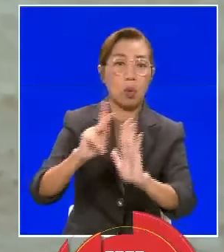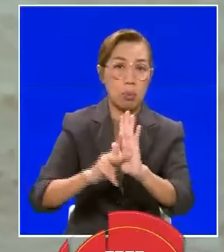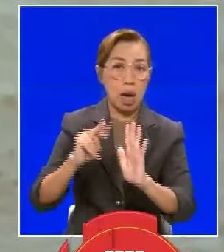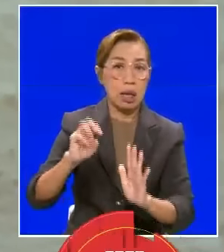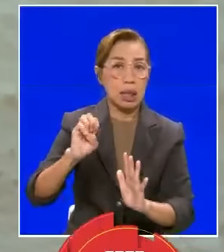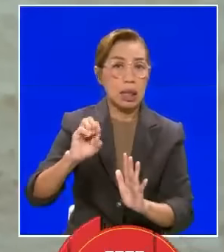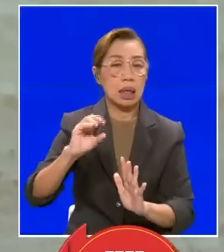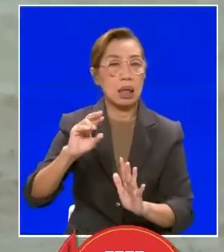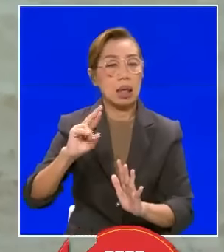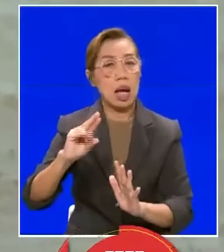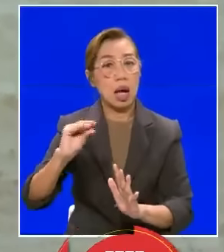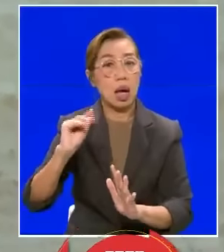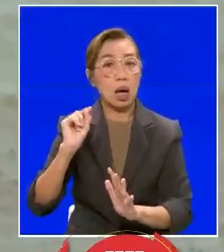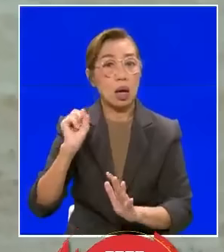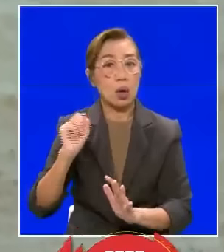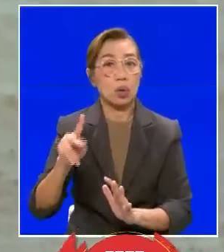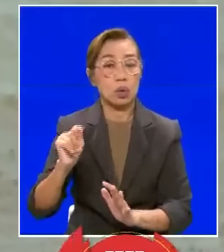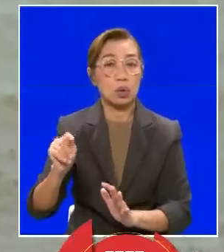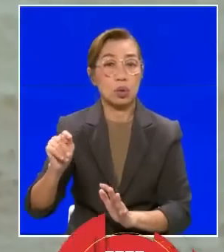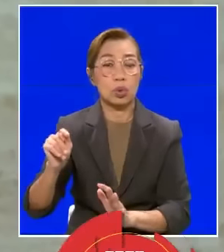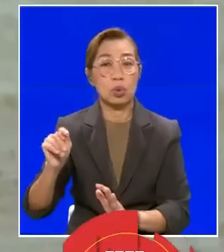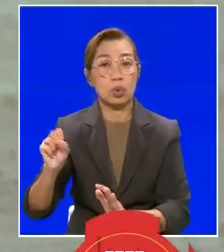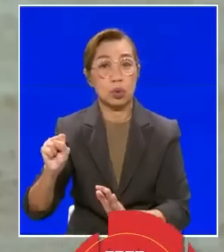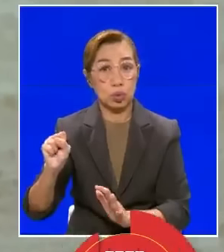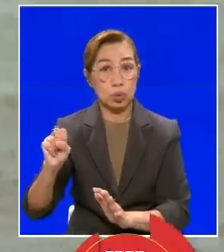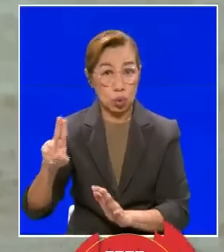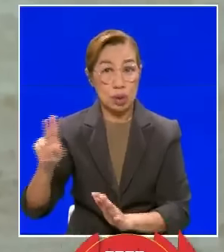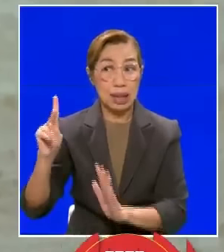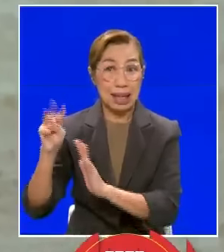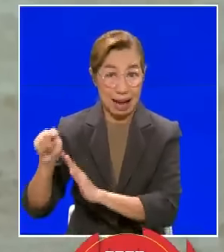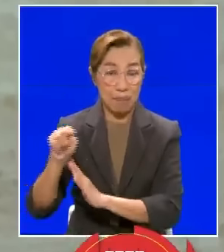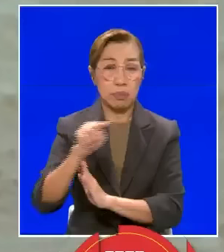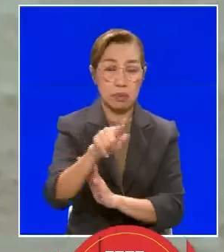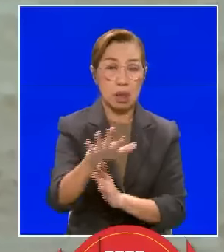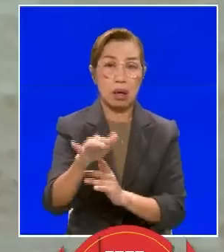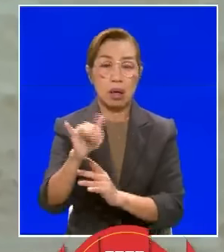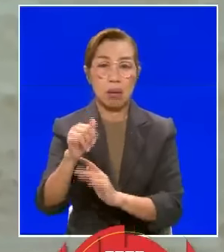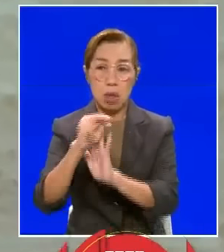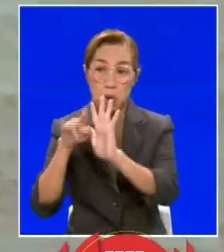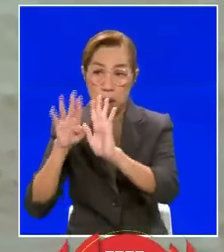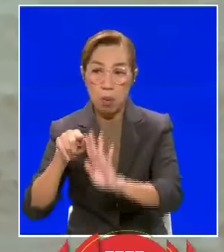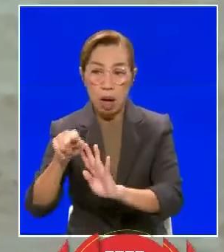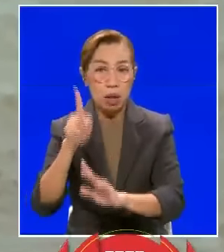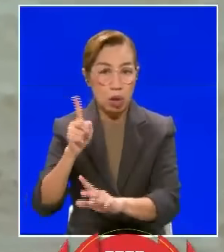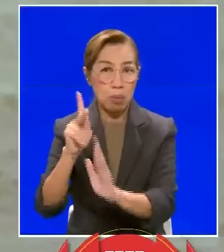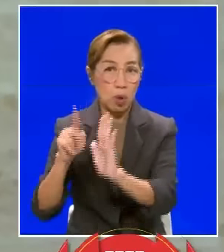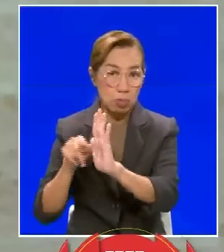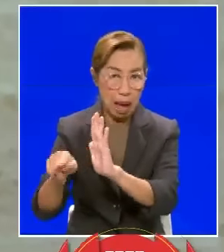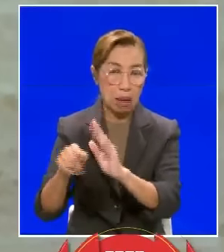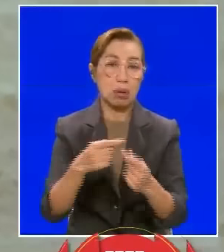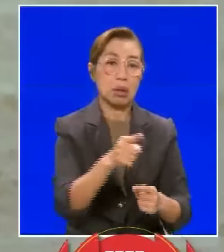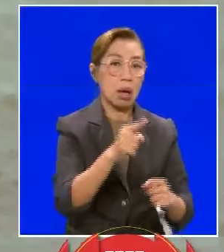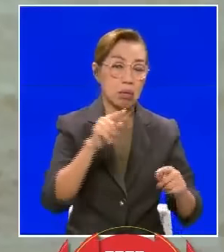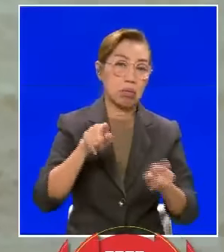ๆนะฮะก็เพราะอย่าลืมว่าบริหารนิติบัญญัติตุลาการก้าวไก่ซึ่งกันไม่ได้แต่คือในมุมของคุณชัยวัฒน์ถ้ารัฐบาลขยับ